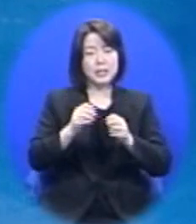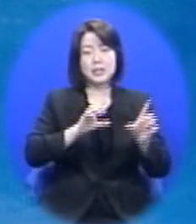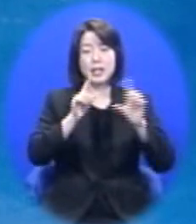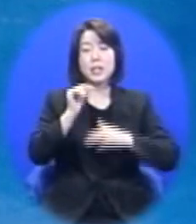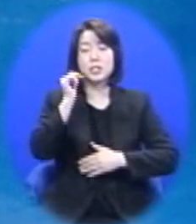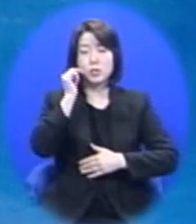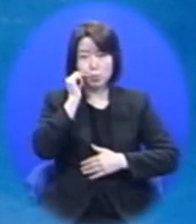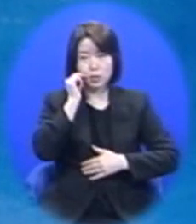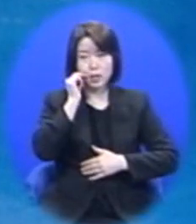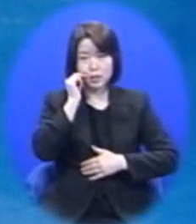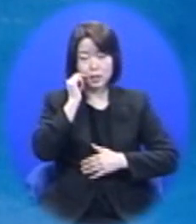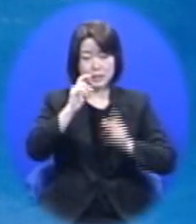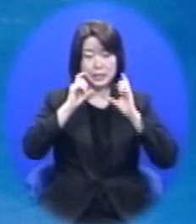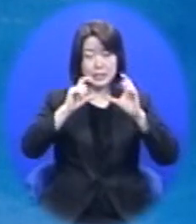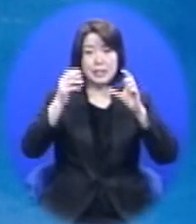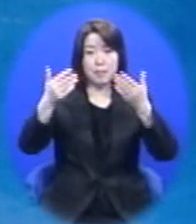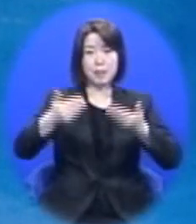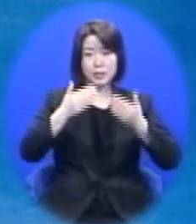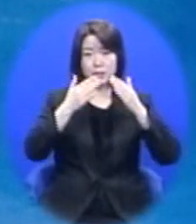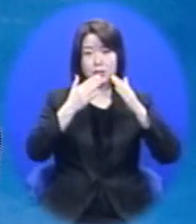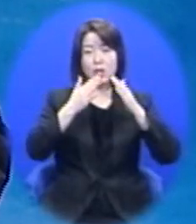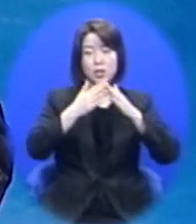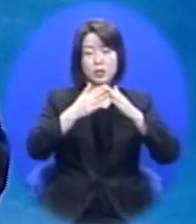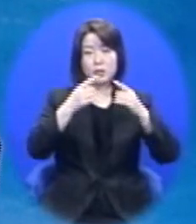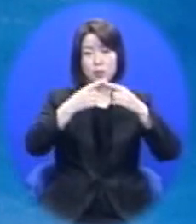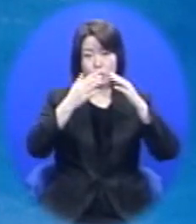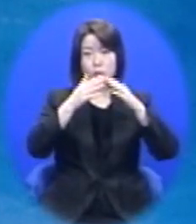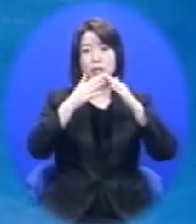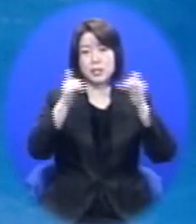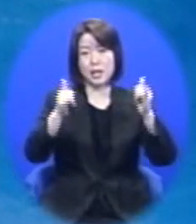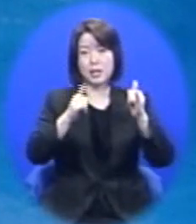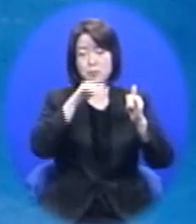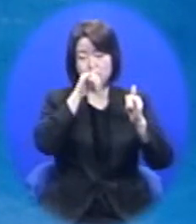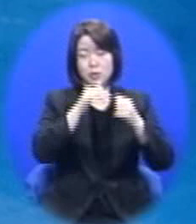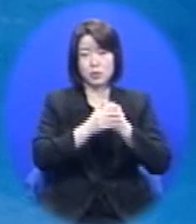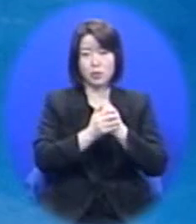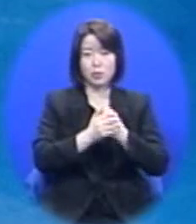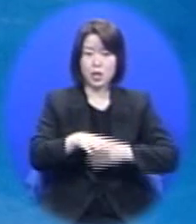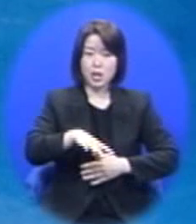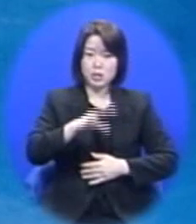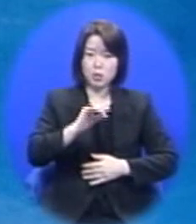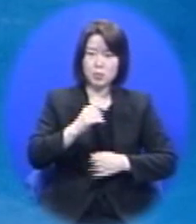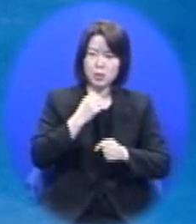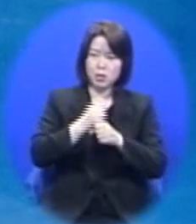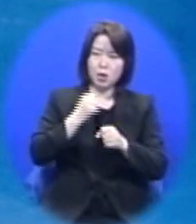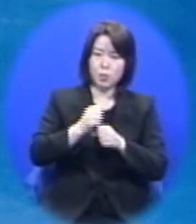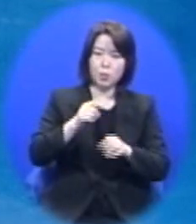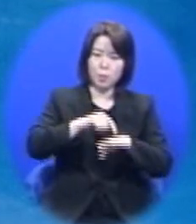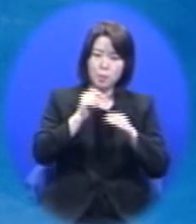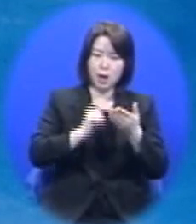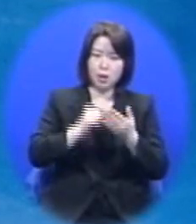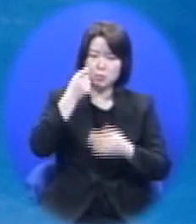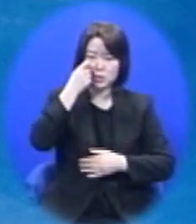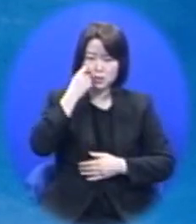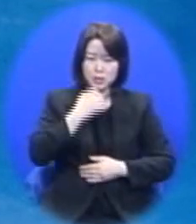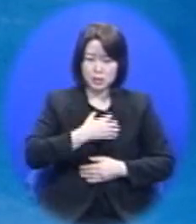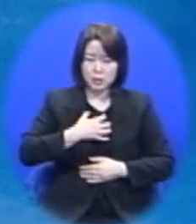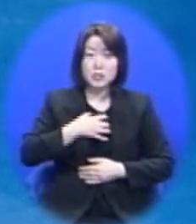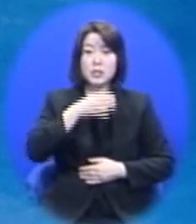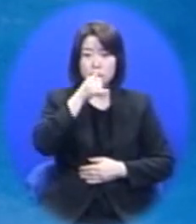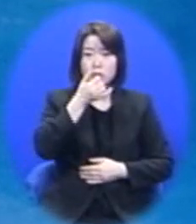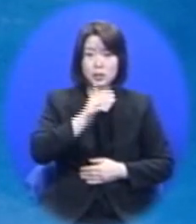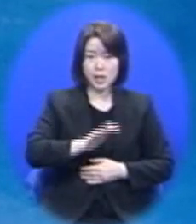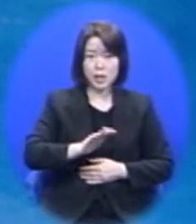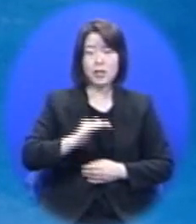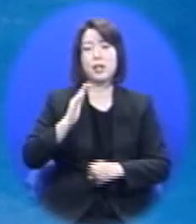교우가 있으셨어요. 그분이 처음에는 너무 당황스럽고 너무 마음이 슬펐는데, 그래도